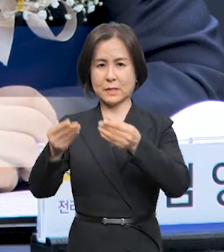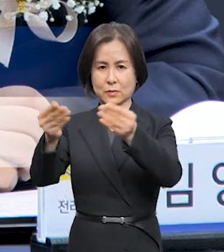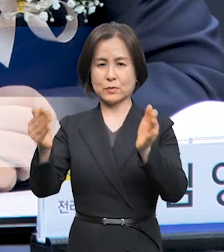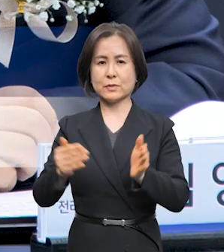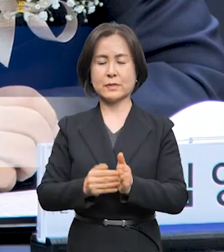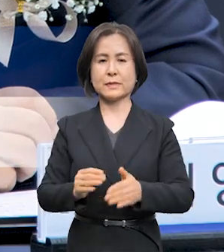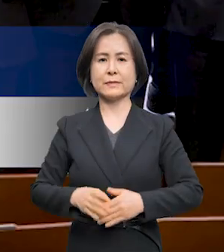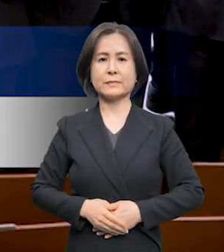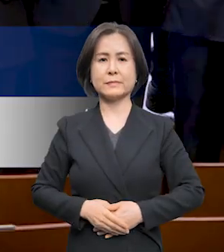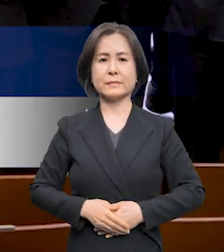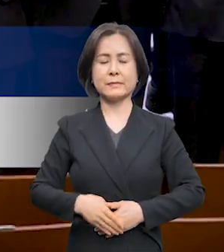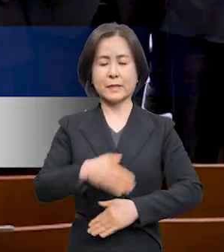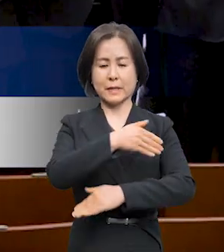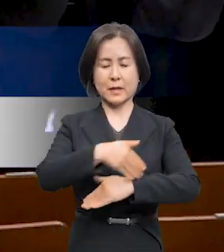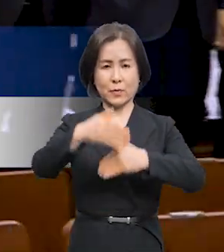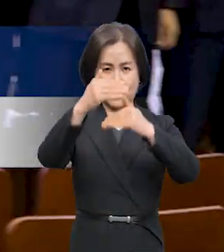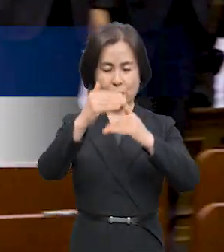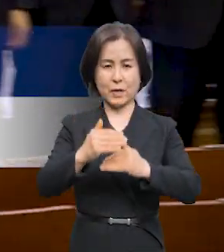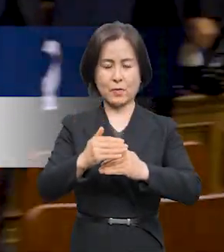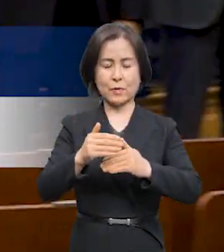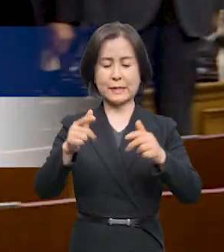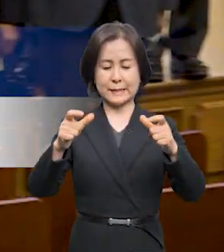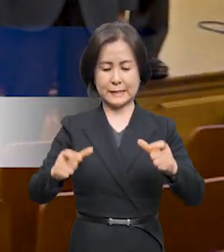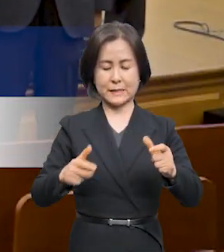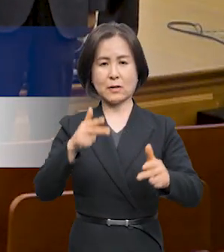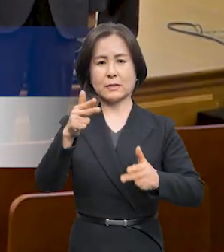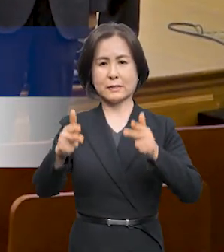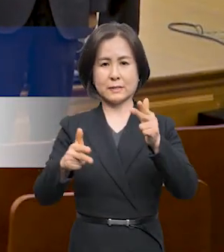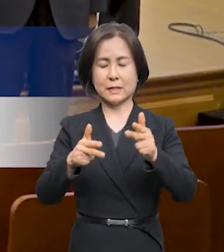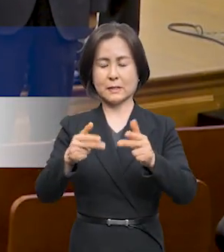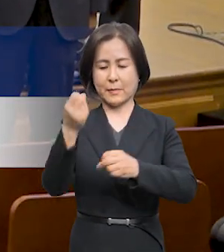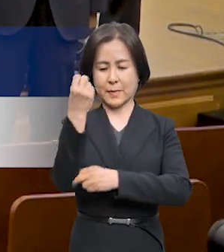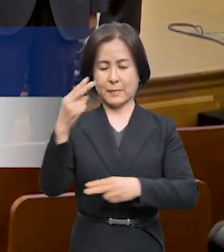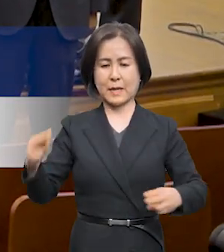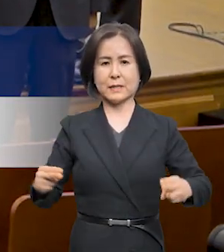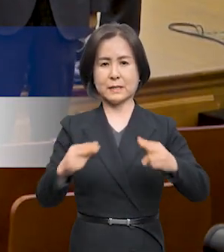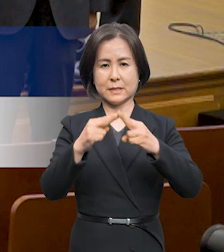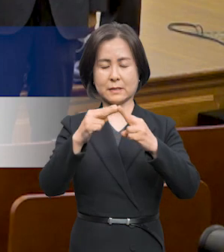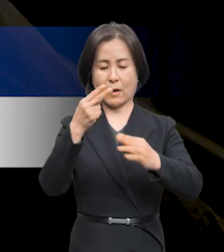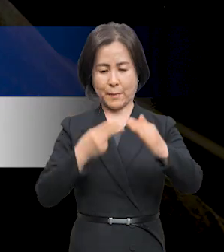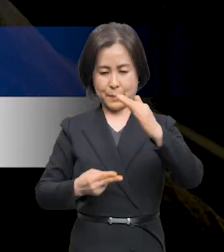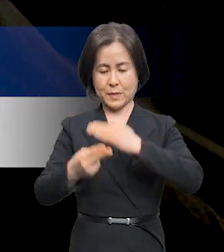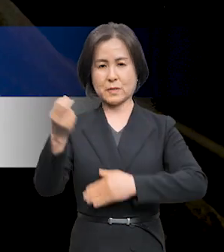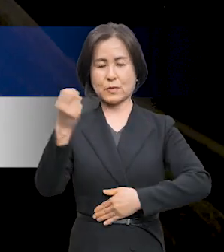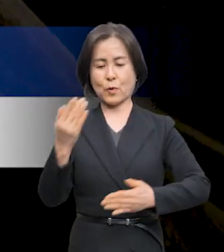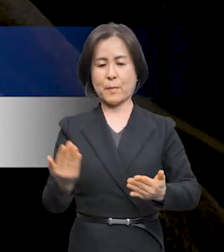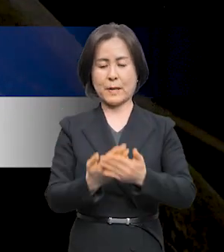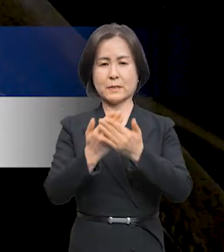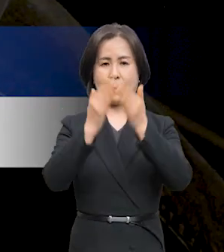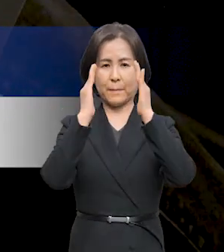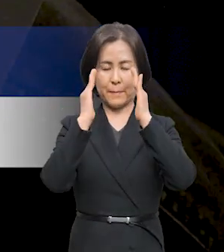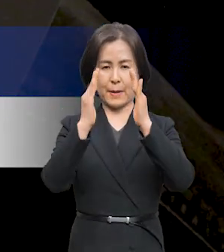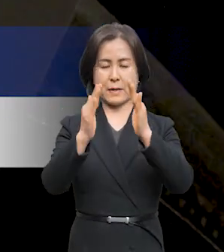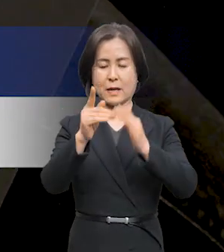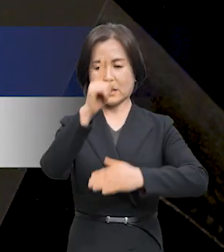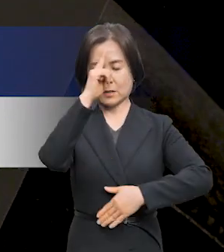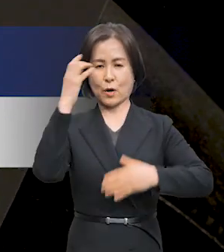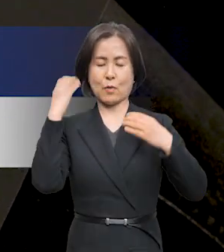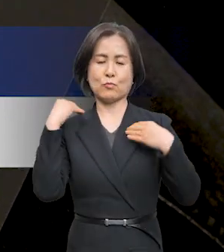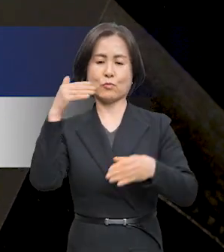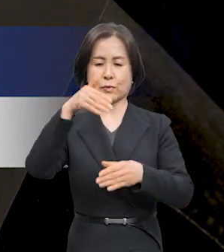제출했습니다 계획서에는 지역산업기반시설 기회요인 비전 및 중장기 발전 방향 등이